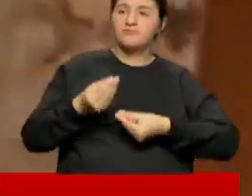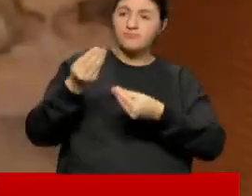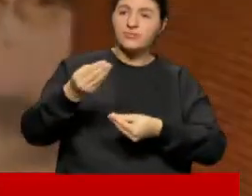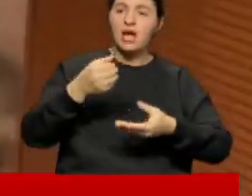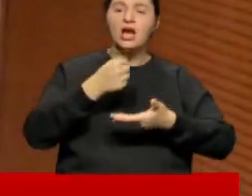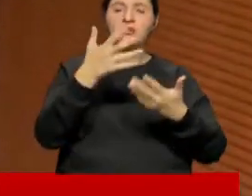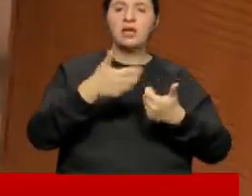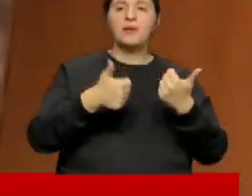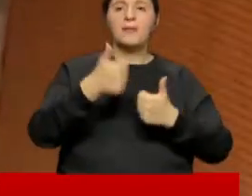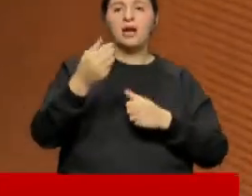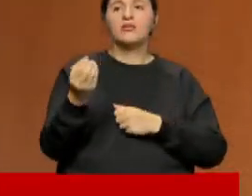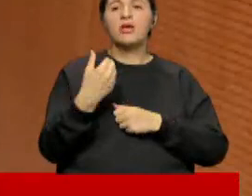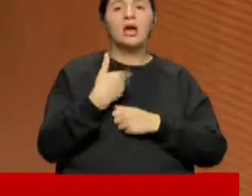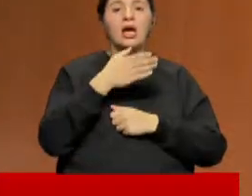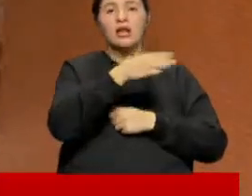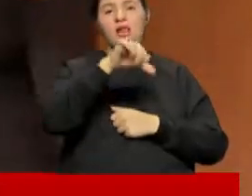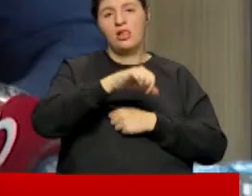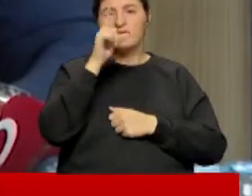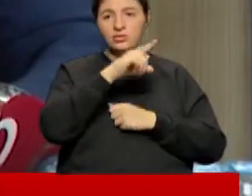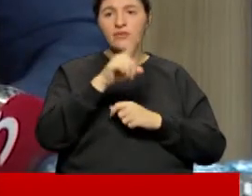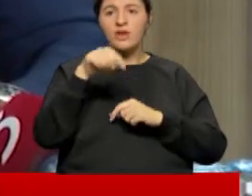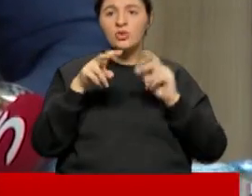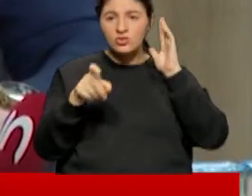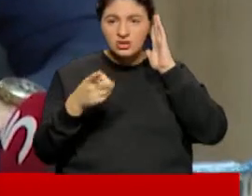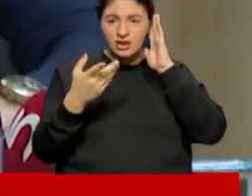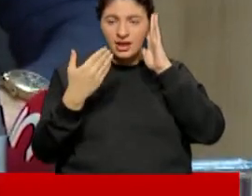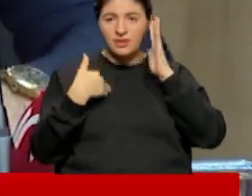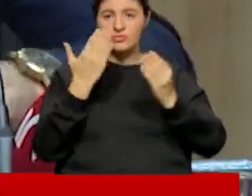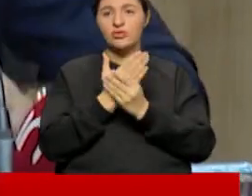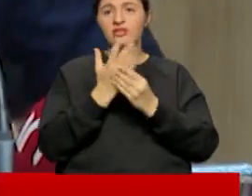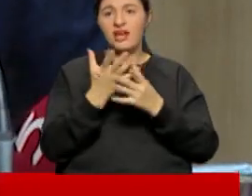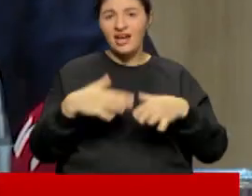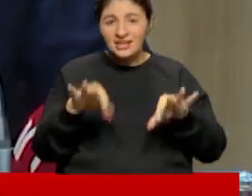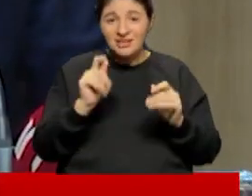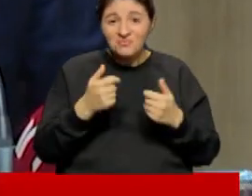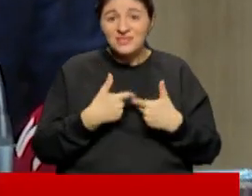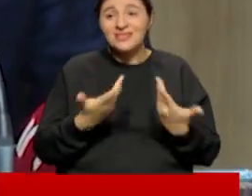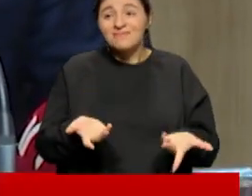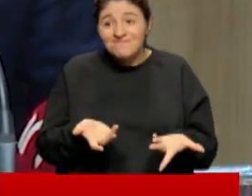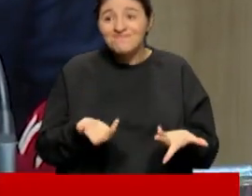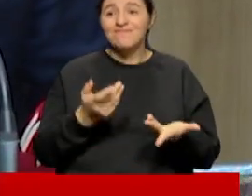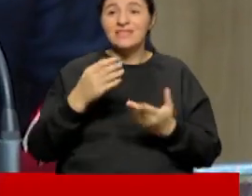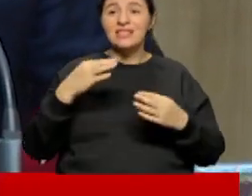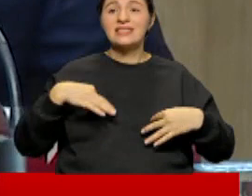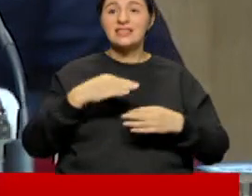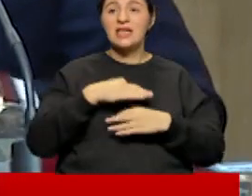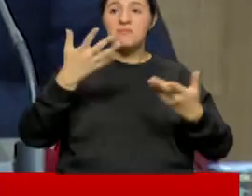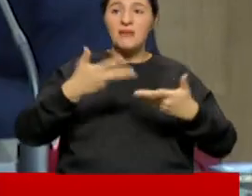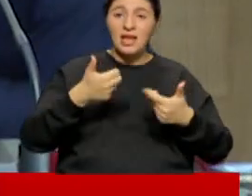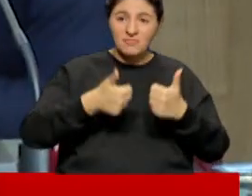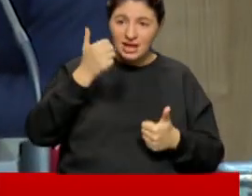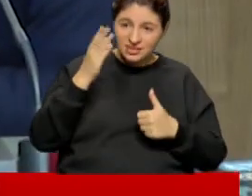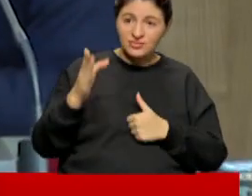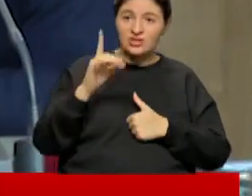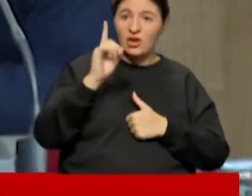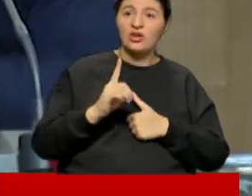Hazine ve maliye bakanına ulaşamadığı için vergi konusunda dosya hazırlamıştık Tabii sayının maliye bakanımızdan